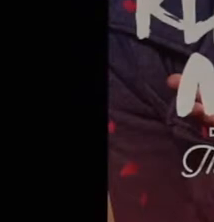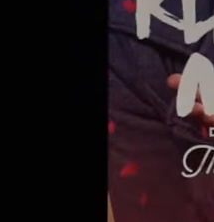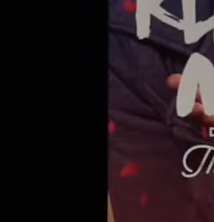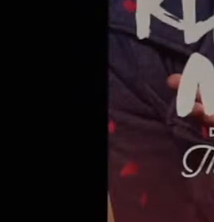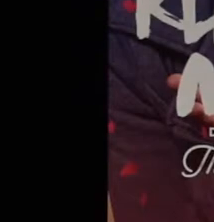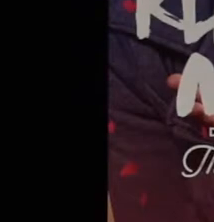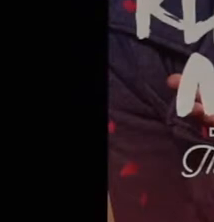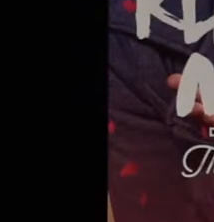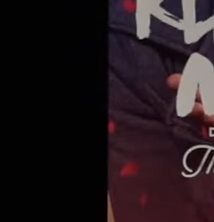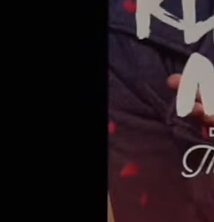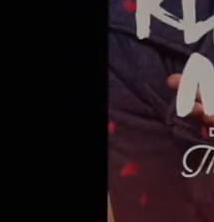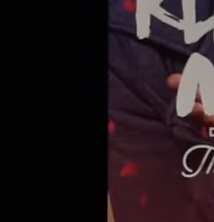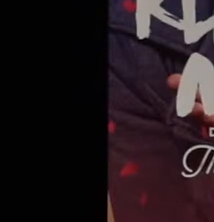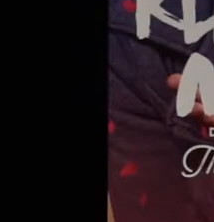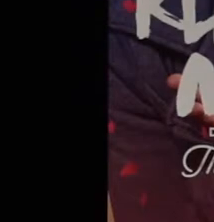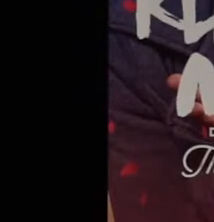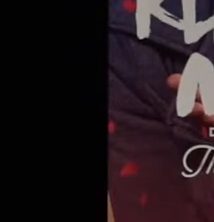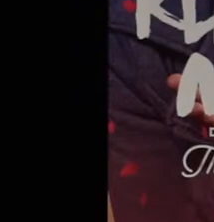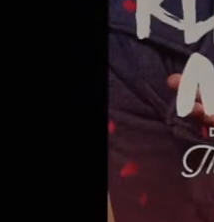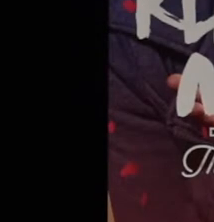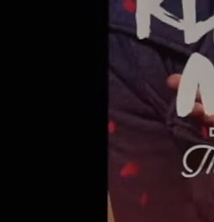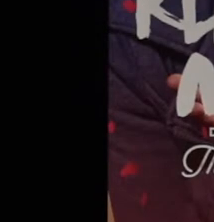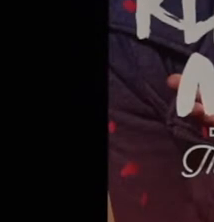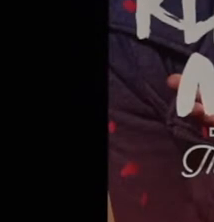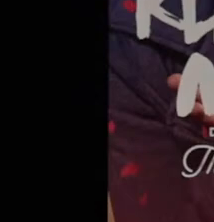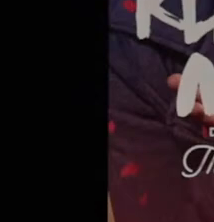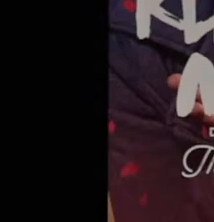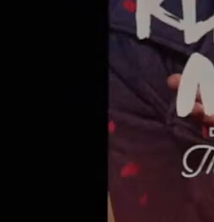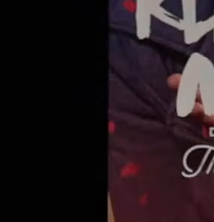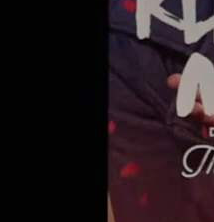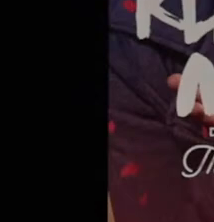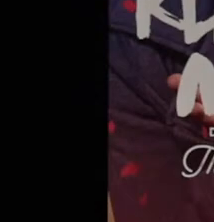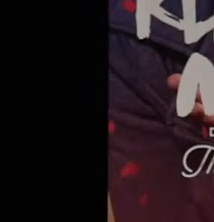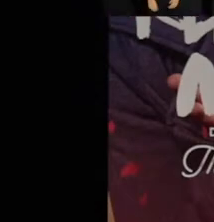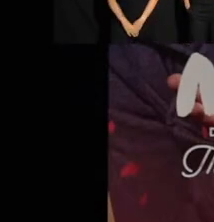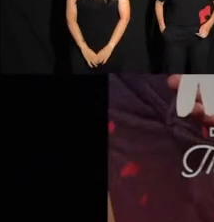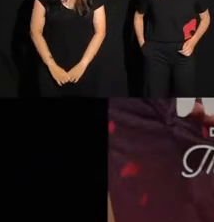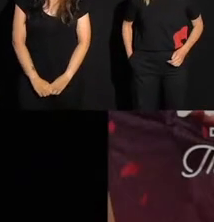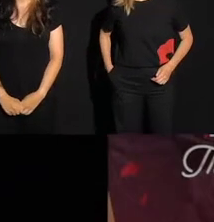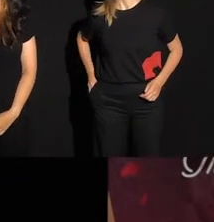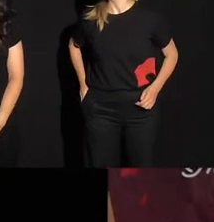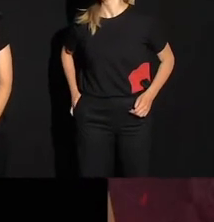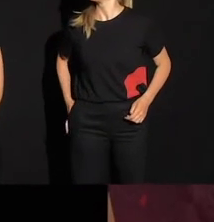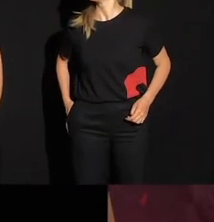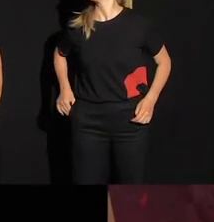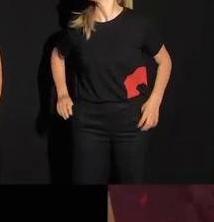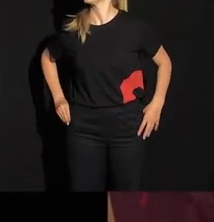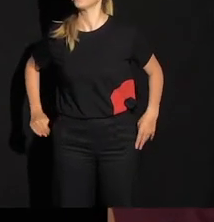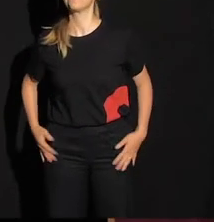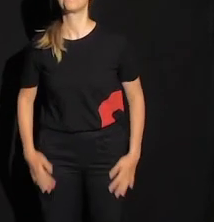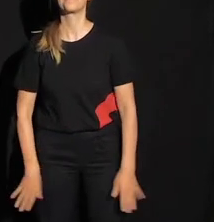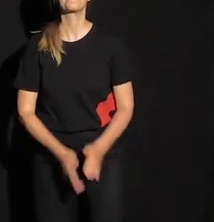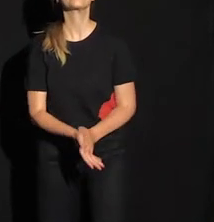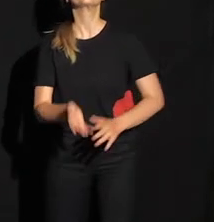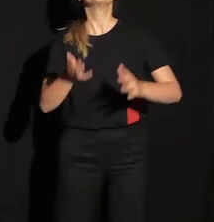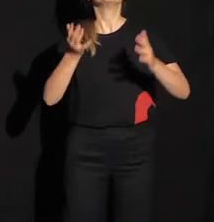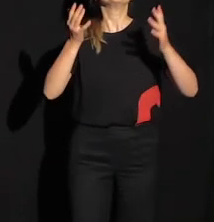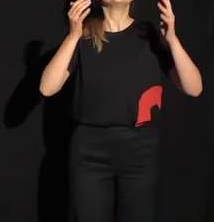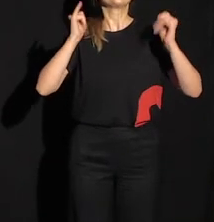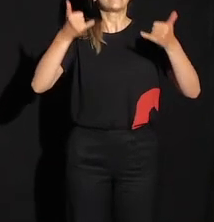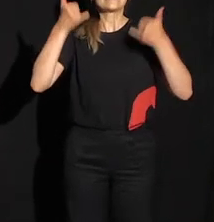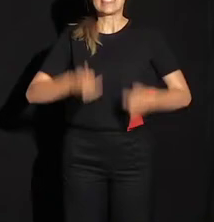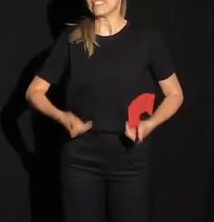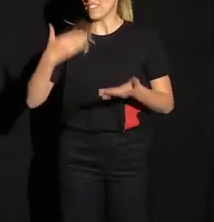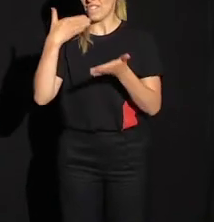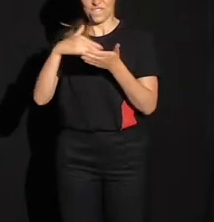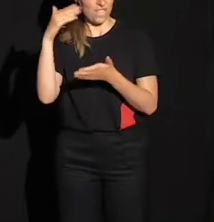ganz normal. Das müssen wir einfach so stehen lassen erstmal. Ja, jetzt geht es weiter, auch